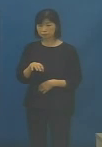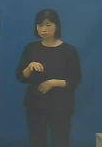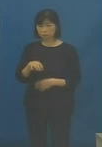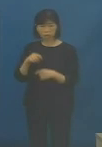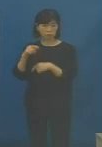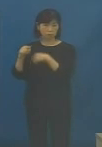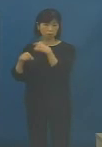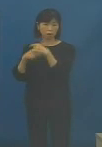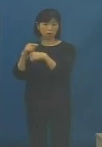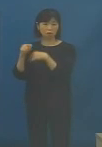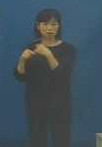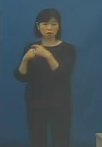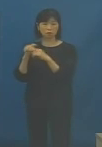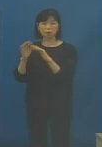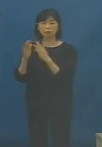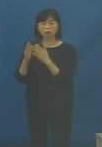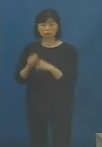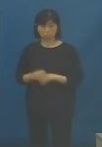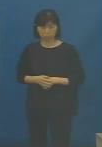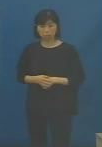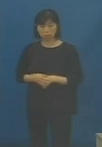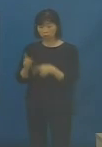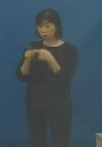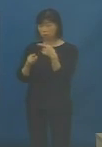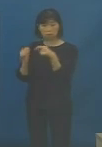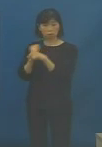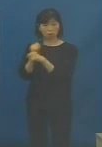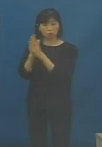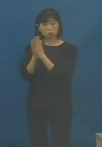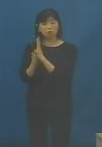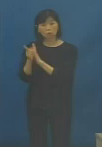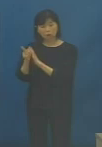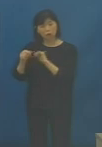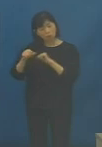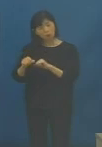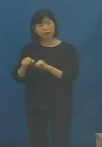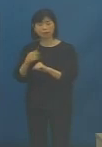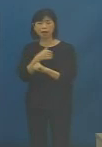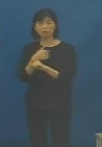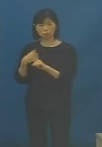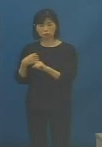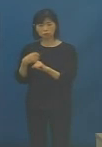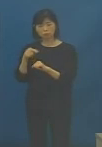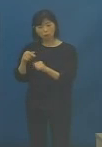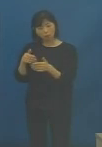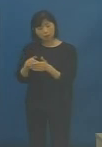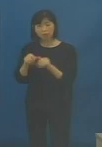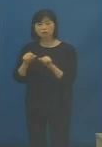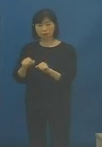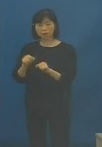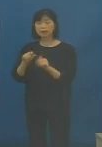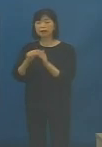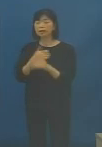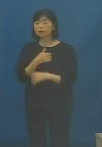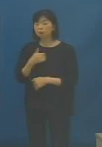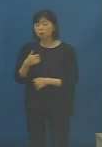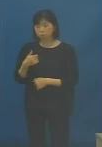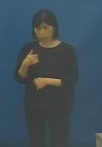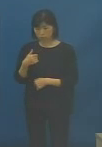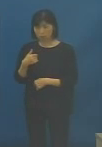ね。厚労省でこうやれば大丈夫ですと、ここまでやれば、も